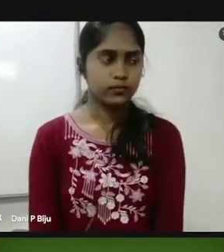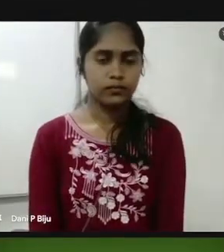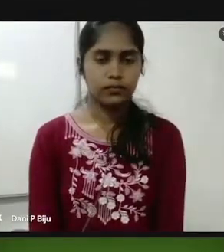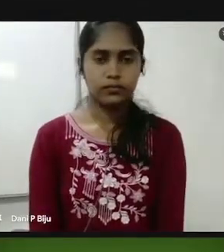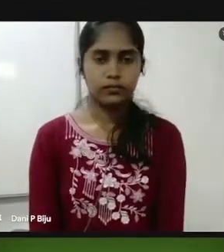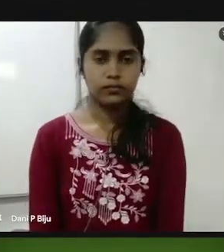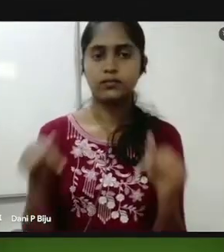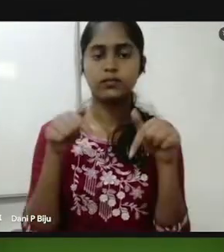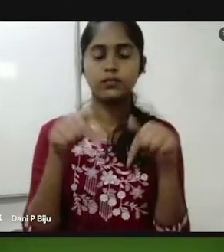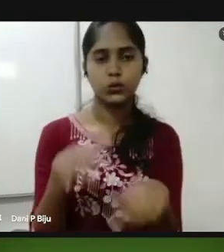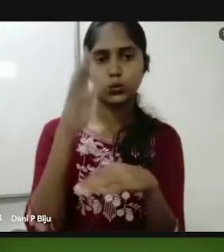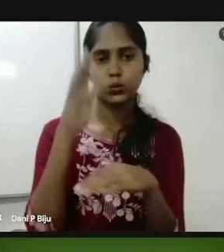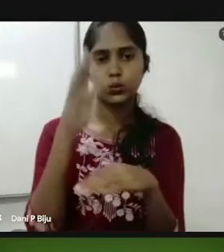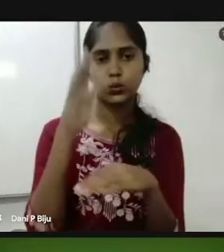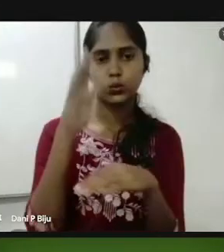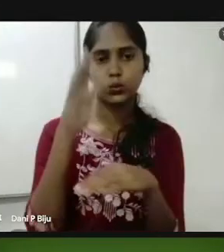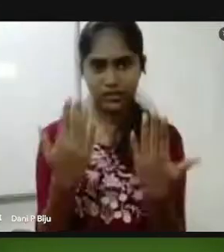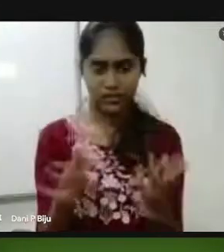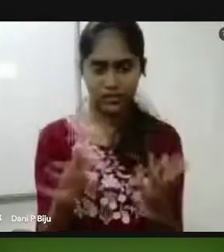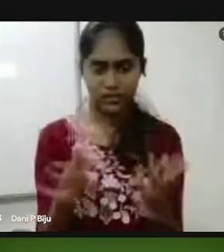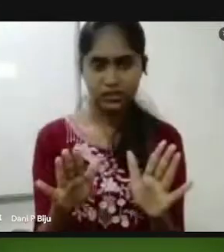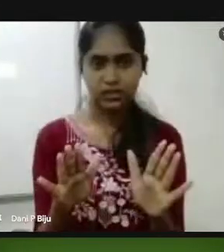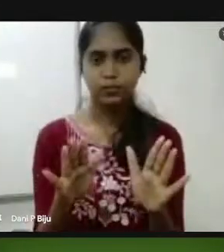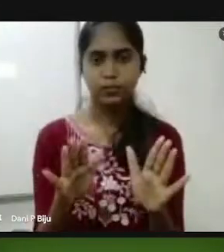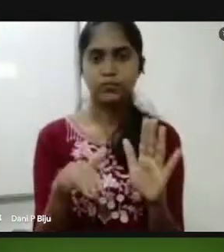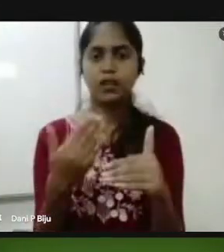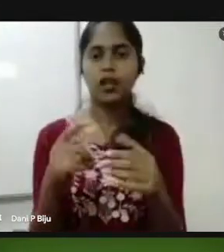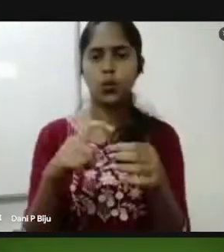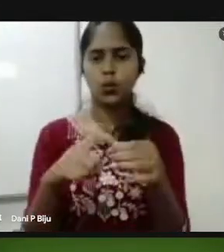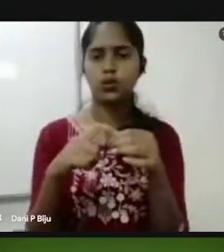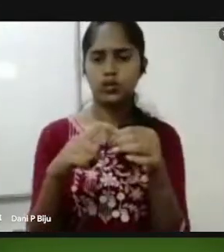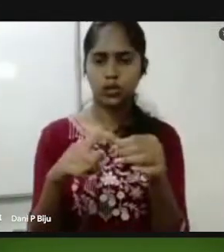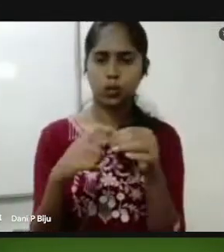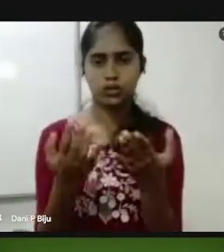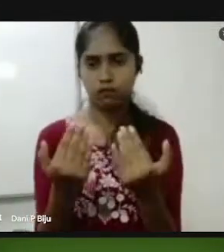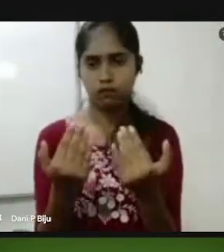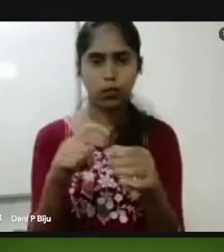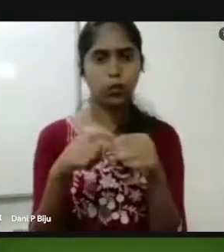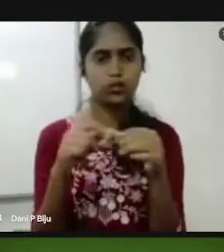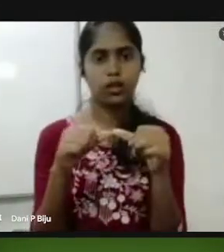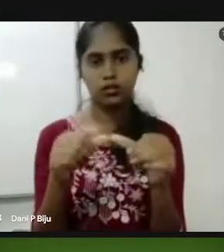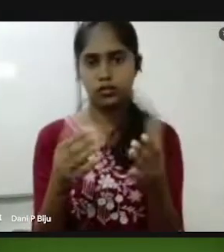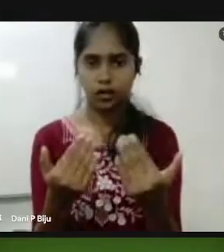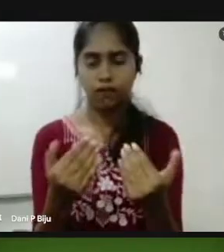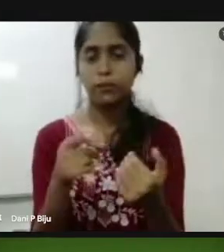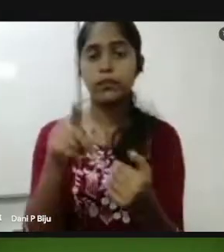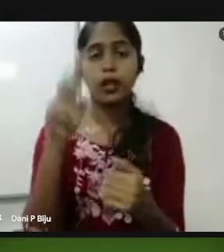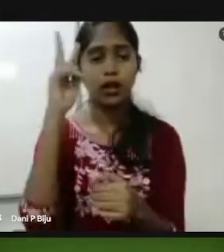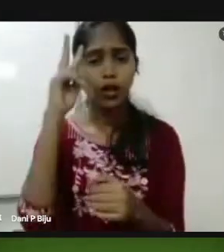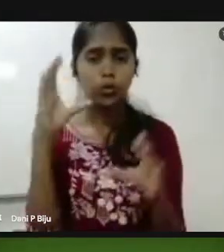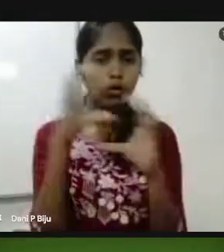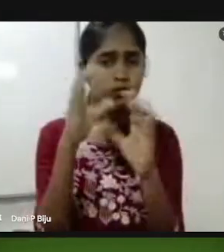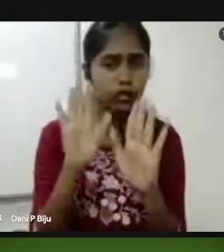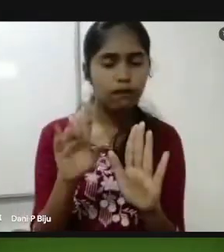ഇന്നത്തെ ഈ സെഷൻ കഴിഞ്ഞിരിക്കുകയാണ്. ഇനി ഒരു ചോദ്യോത്തര വേളയാണ്. നിങ്ങൾക്കുള്ള ചോദ്യങ്ങളും സംശയങ്ങളും ചോദിക്കാം. അതിന്